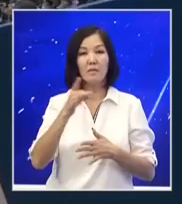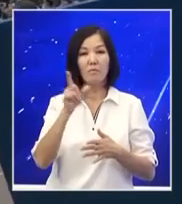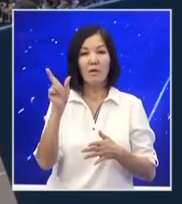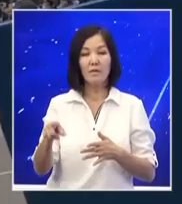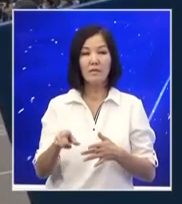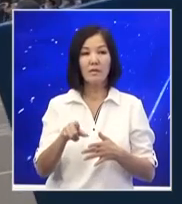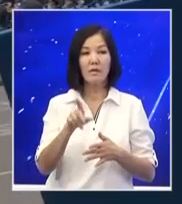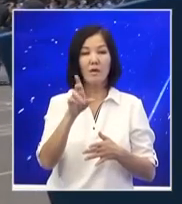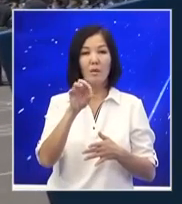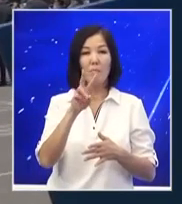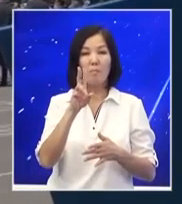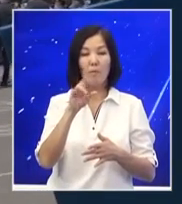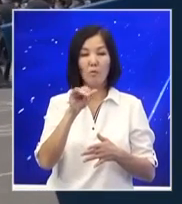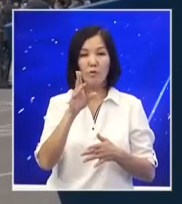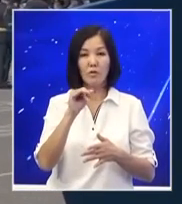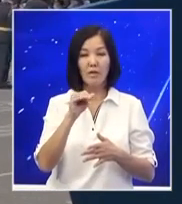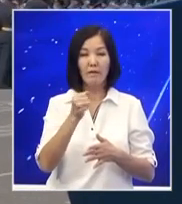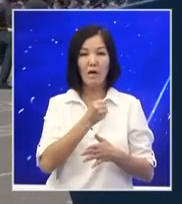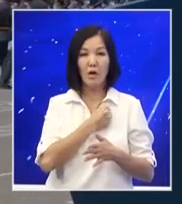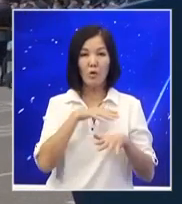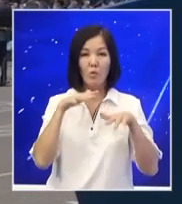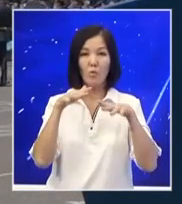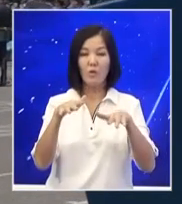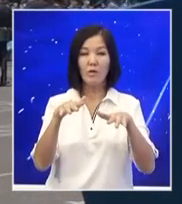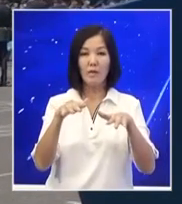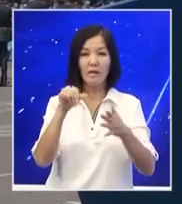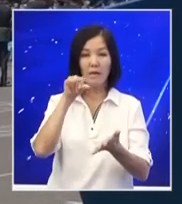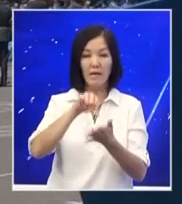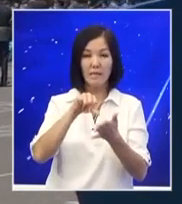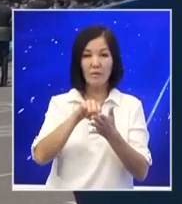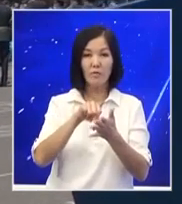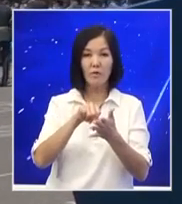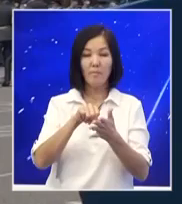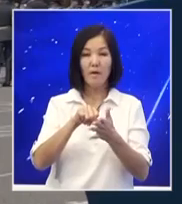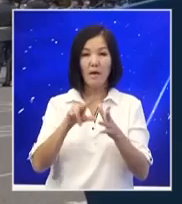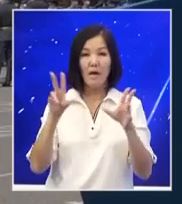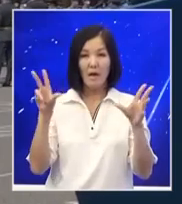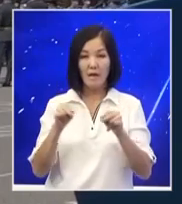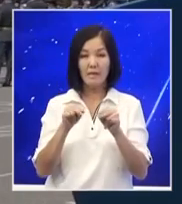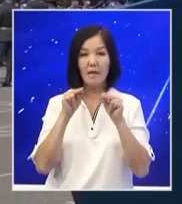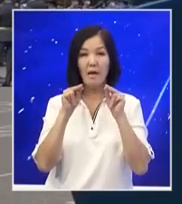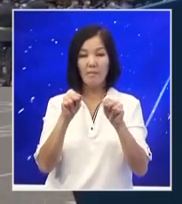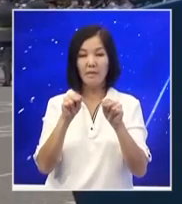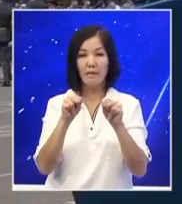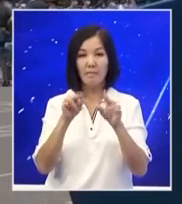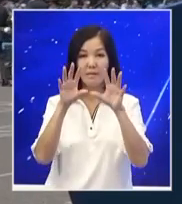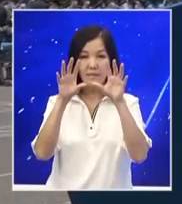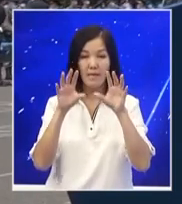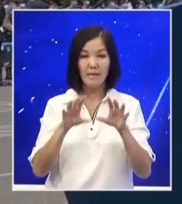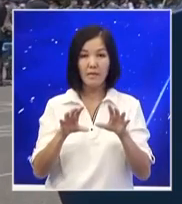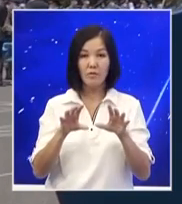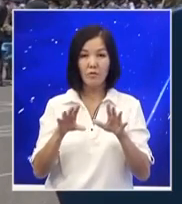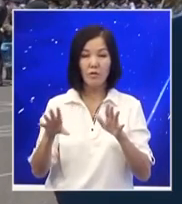Қазыржан Болатұлы қарулы күштерінің қатарына кіре отырып ант қабылдаймын. Және Қазақстан халқына, оның заңды түрде сайлаған